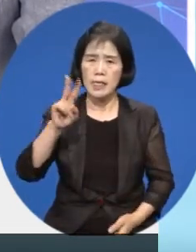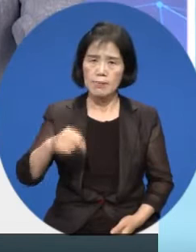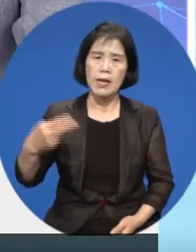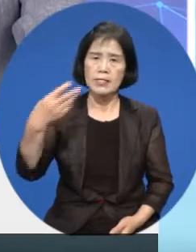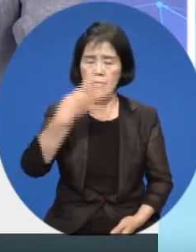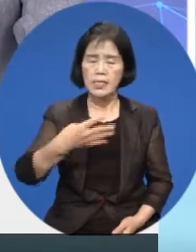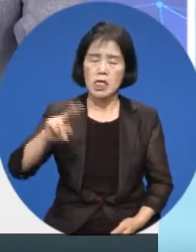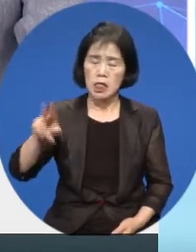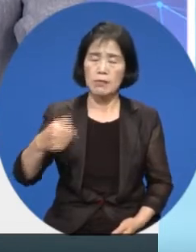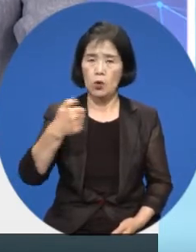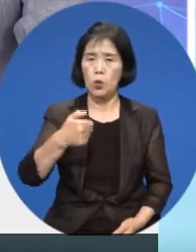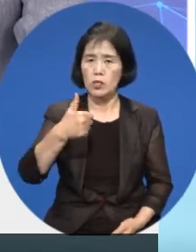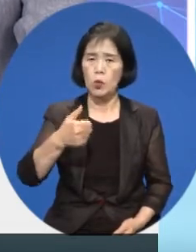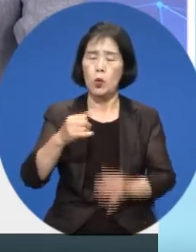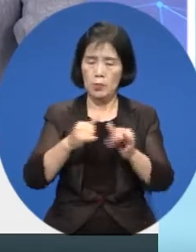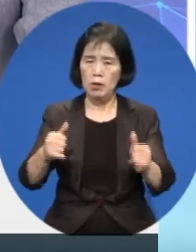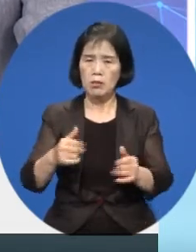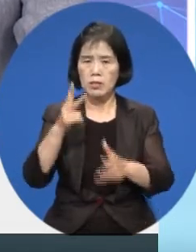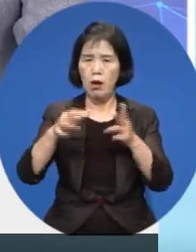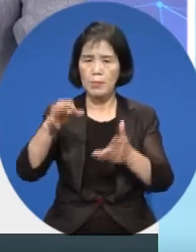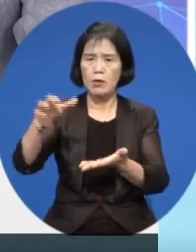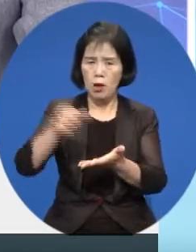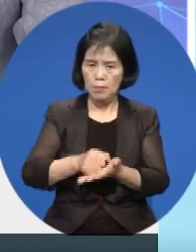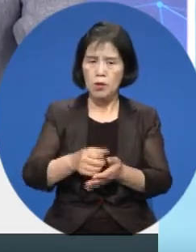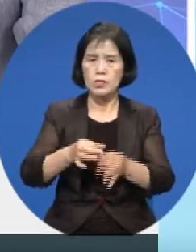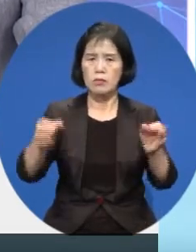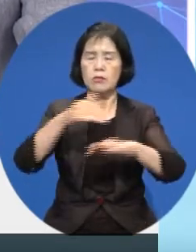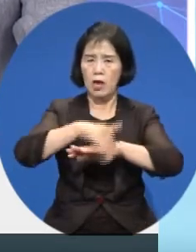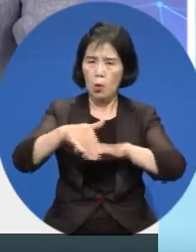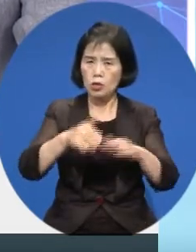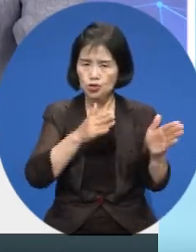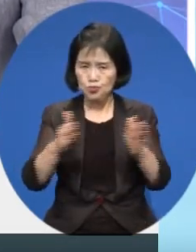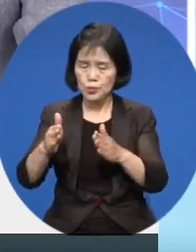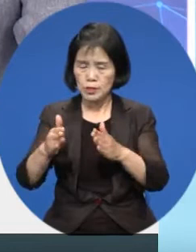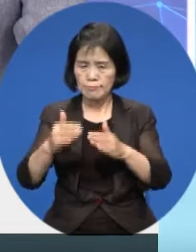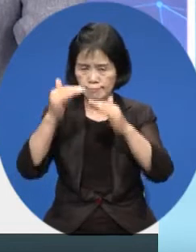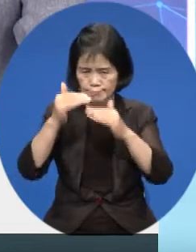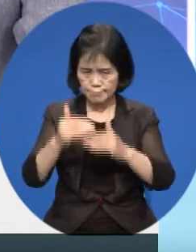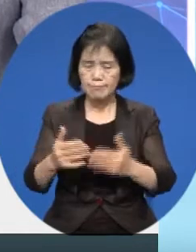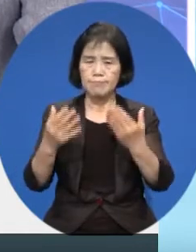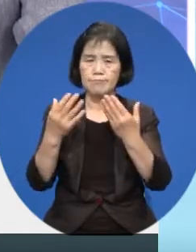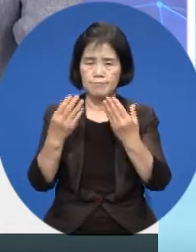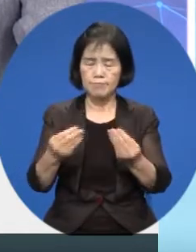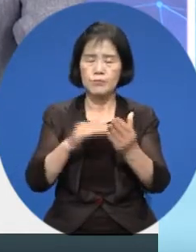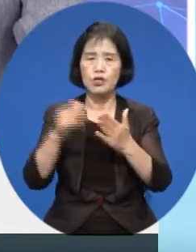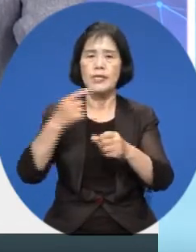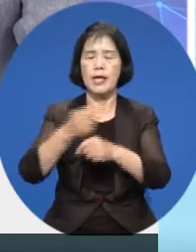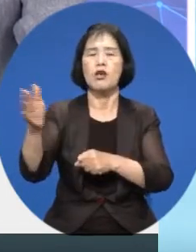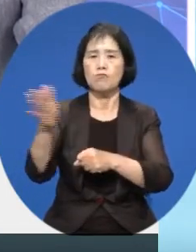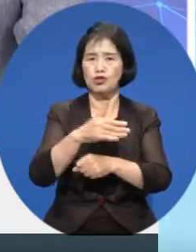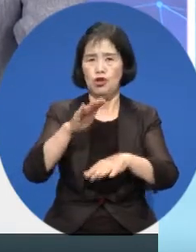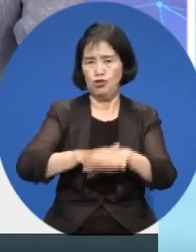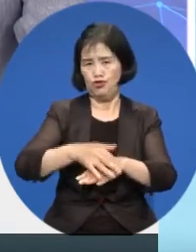계시는데요 사업비 확보 지금 계획 수립 등 준비 절차를 거쳐서 내년부터 참가 수당을 지급할 수 있을 것으로